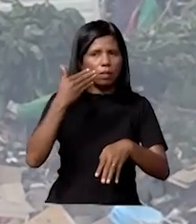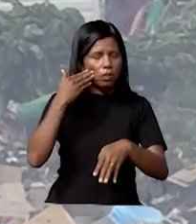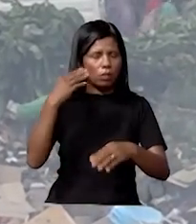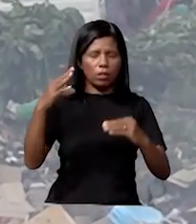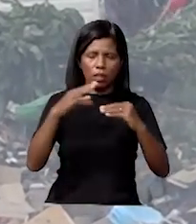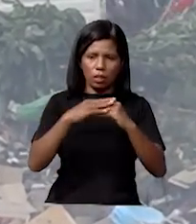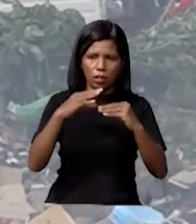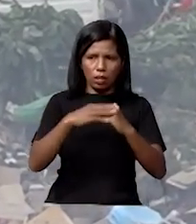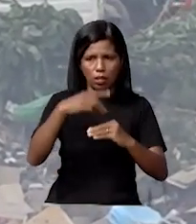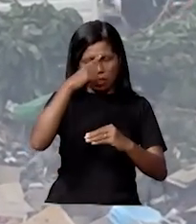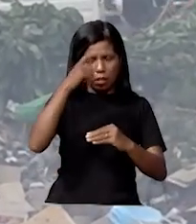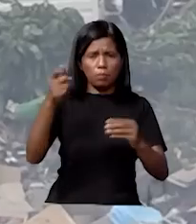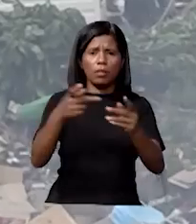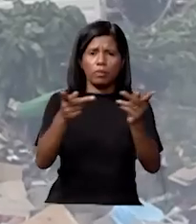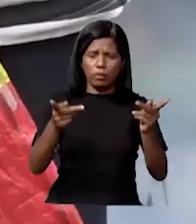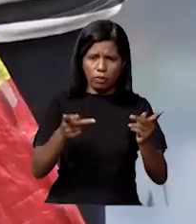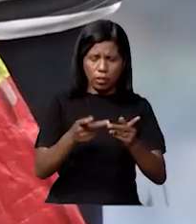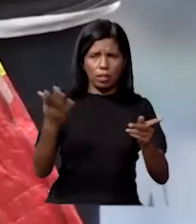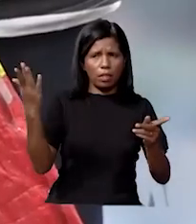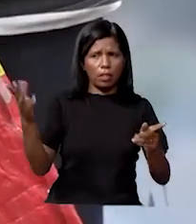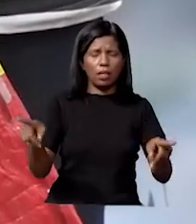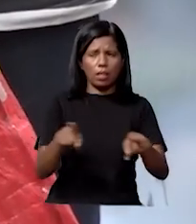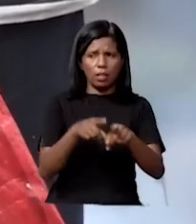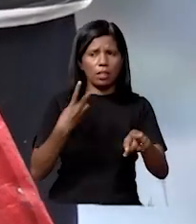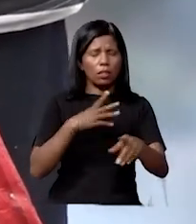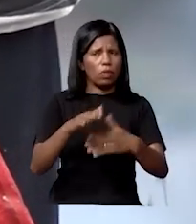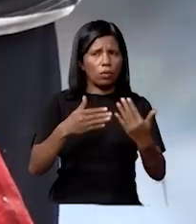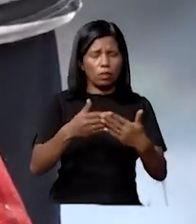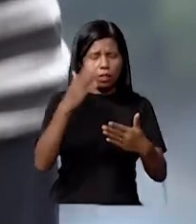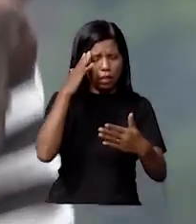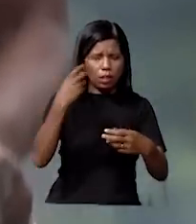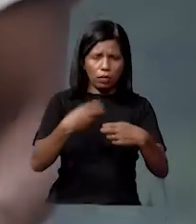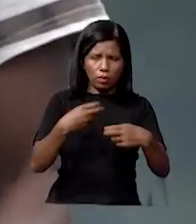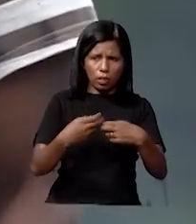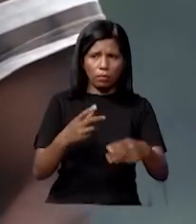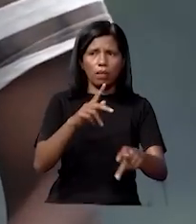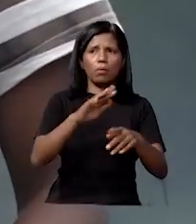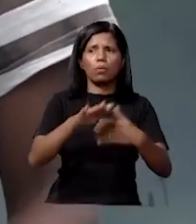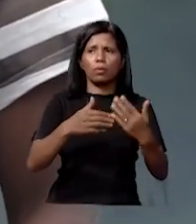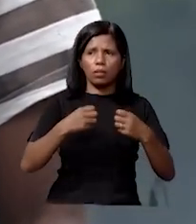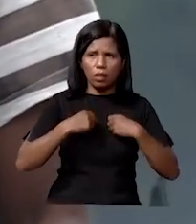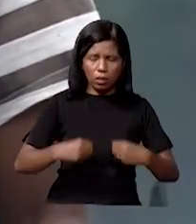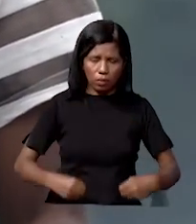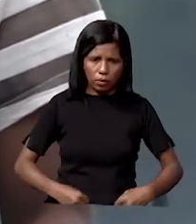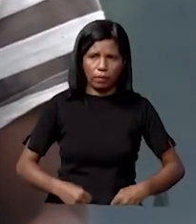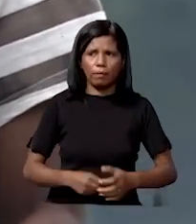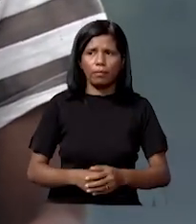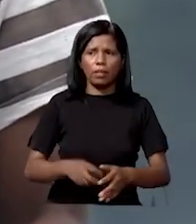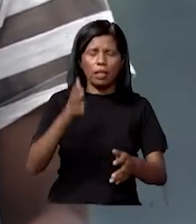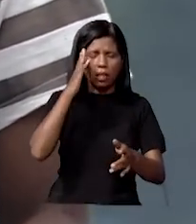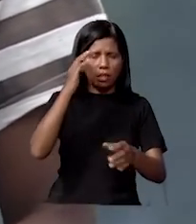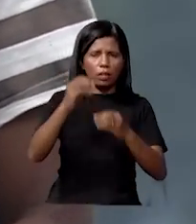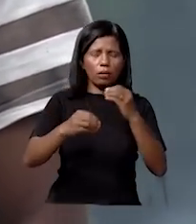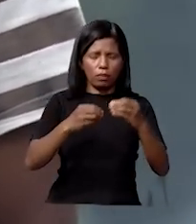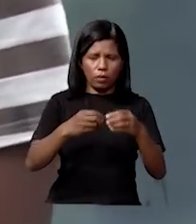sapatu tamba area ne Hanesang ita hotu hatene risku bayaman ya Saudi. Inan rogaya hatene kono ba